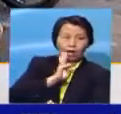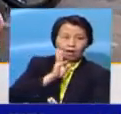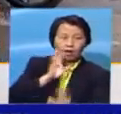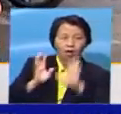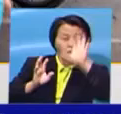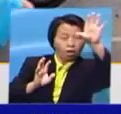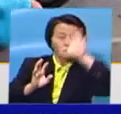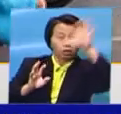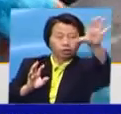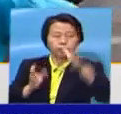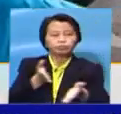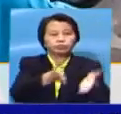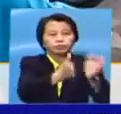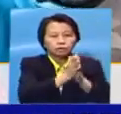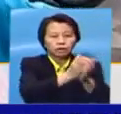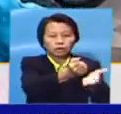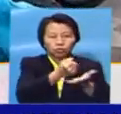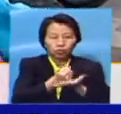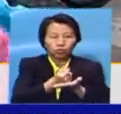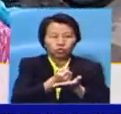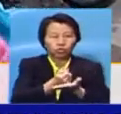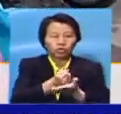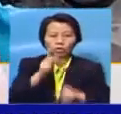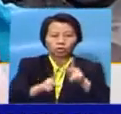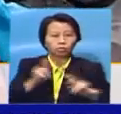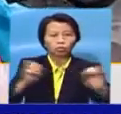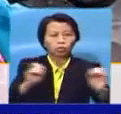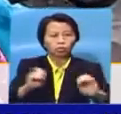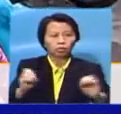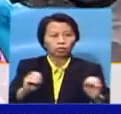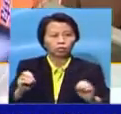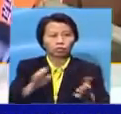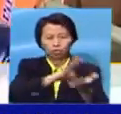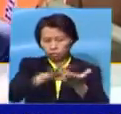airerer minta tolong tak ada orang orang